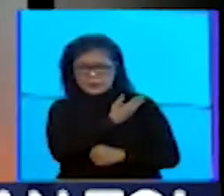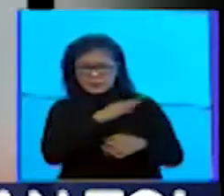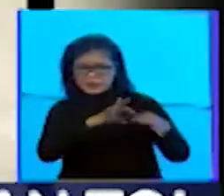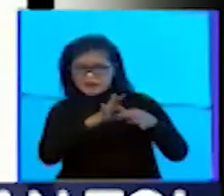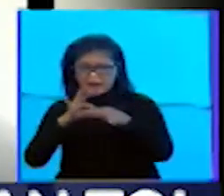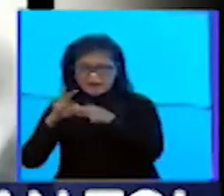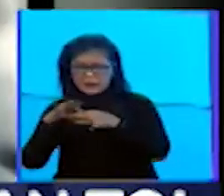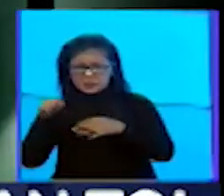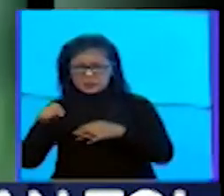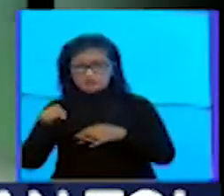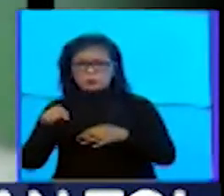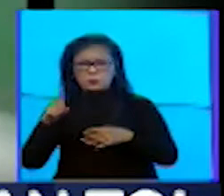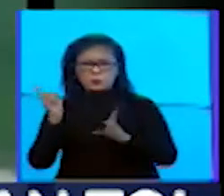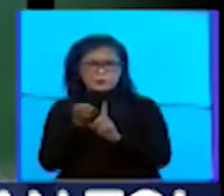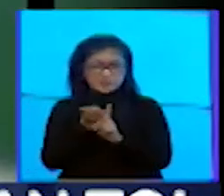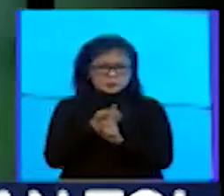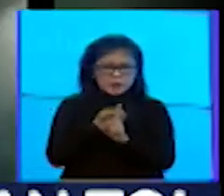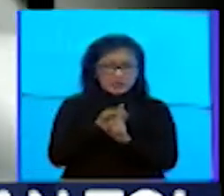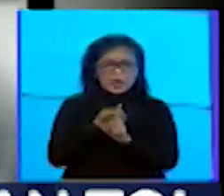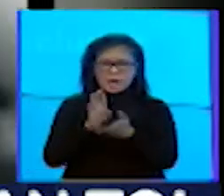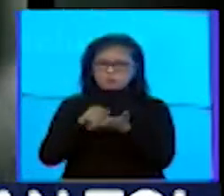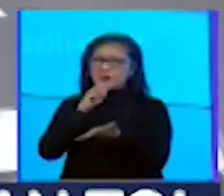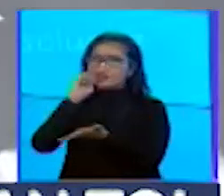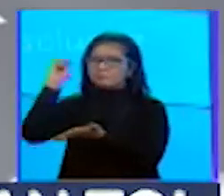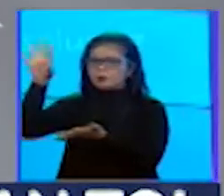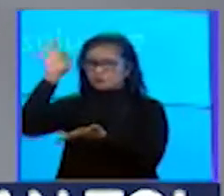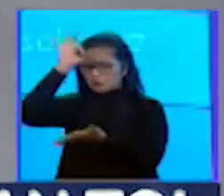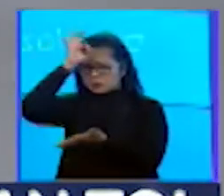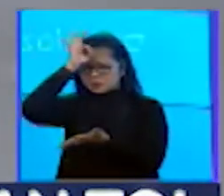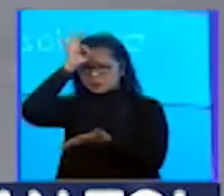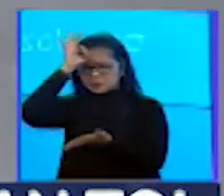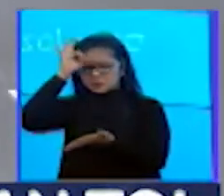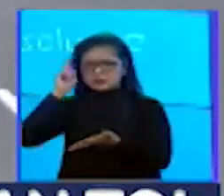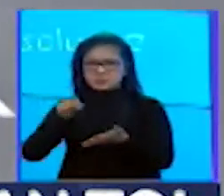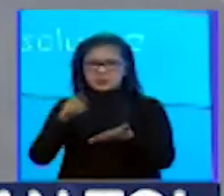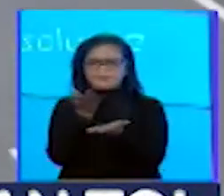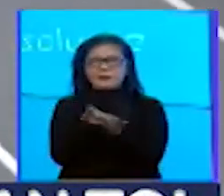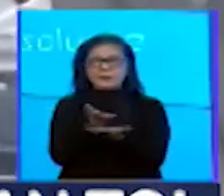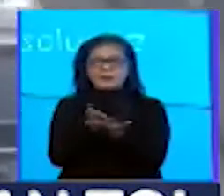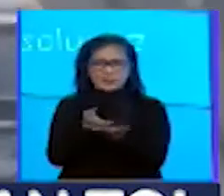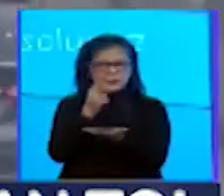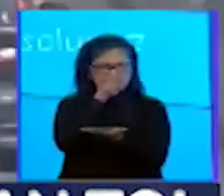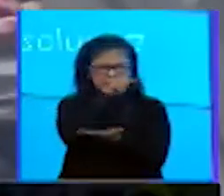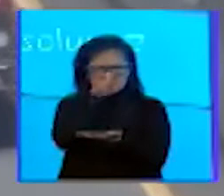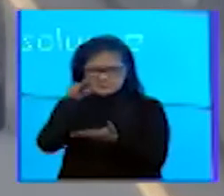mereka alami. Agar tidak meresahkan para pengguna jalan tol, petugas jalan tol diminta melarang derek liar beroperasi di